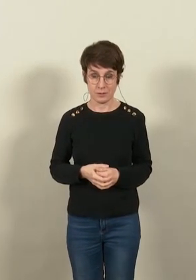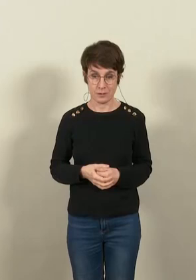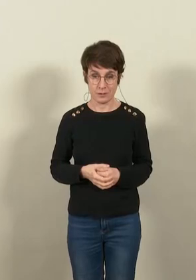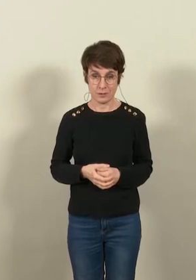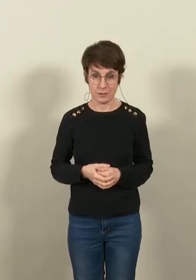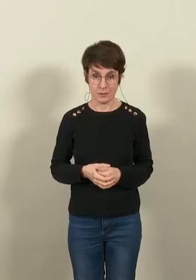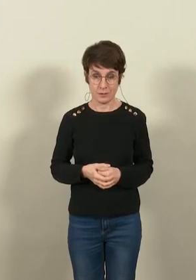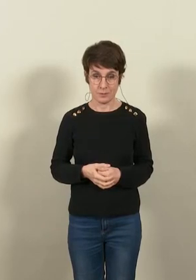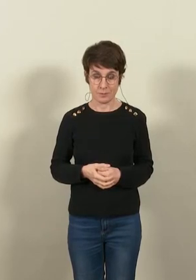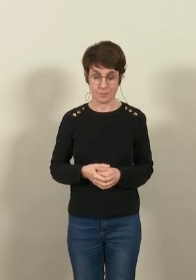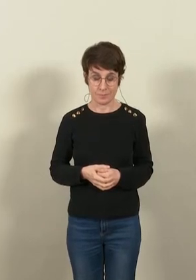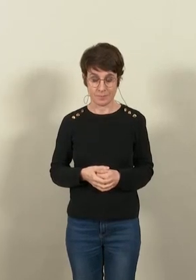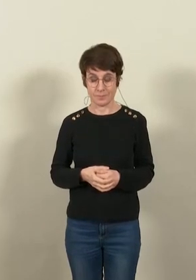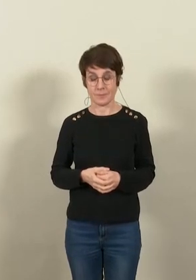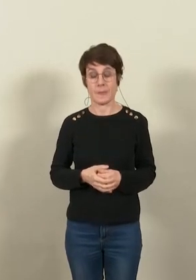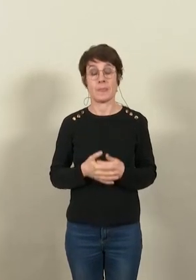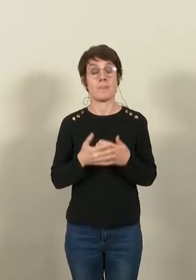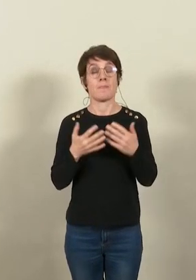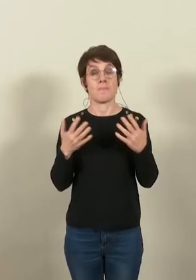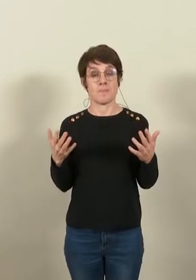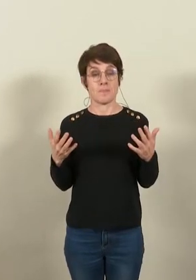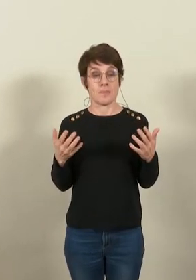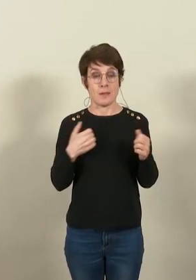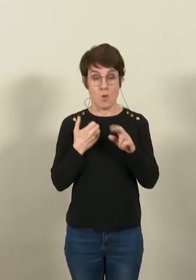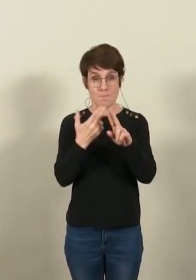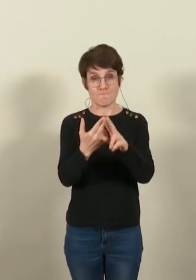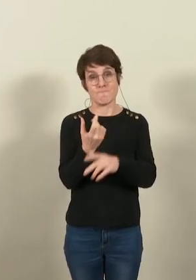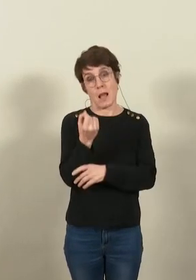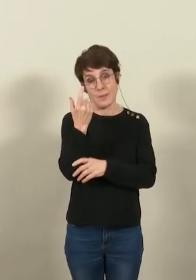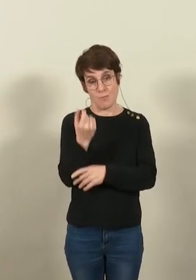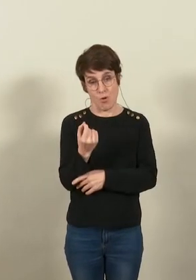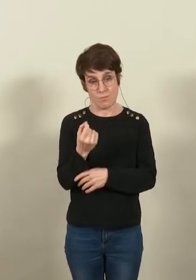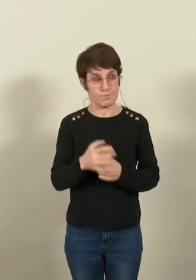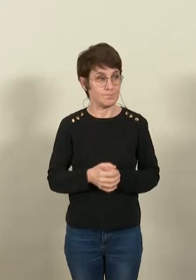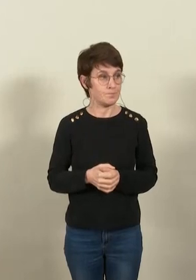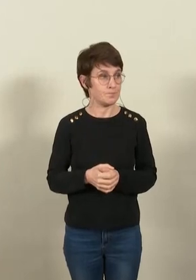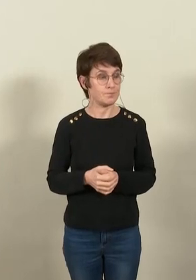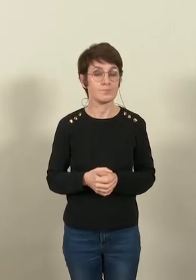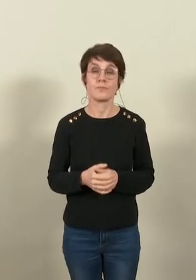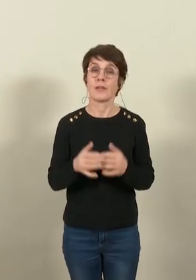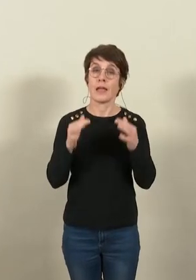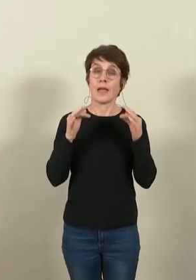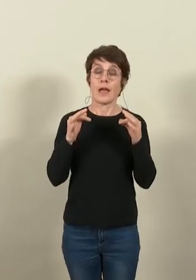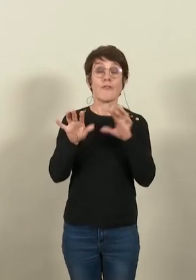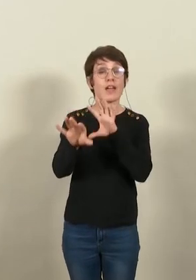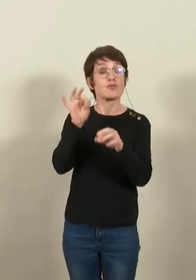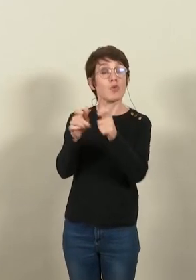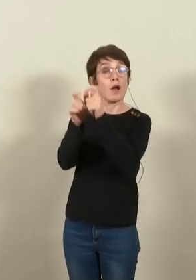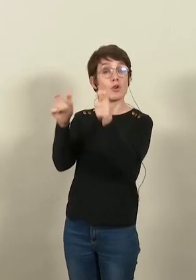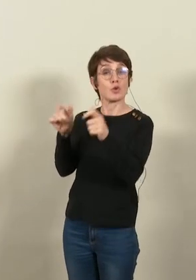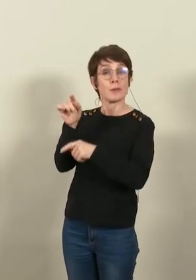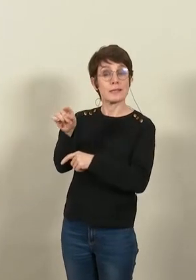euh alors je vais juste répondre rapidement euh sur le choix des opérateurs je tiens à